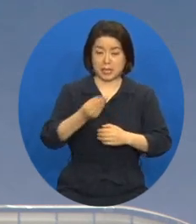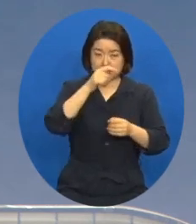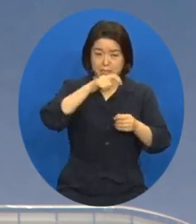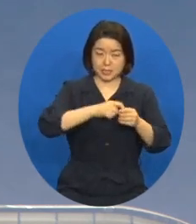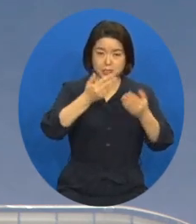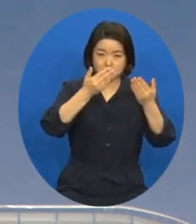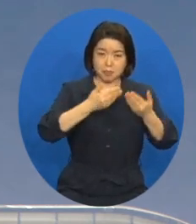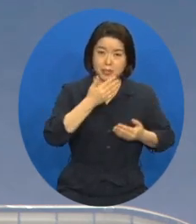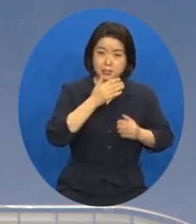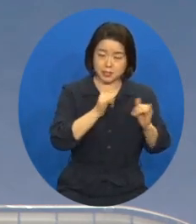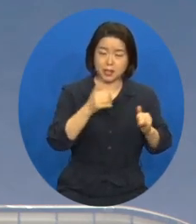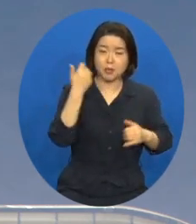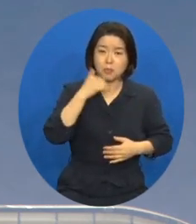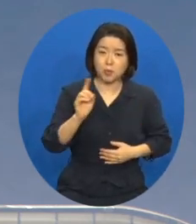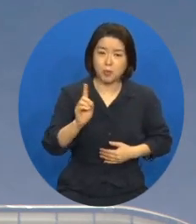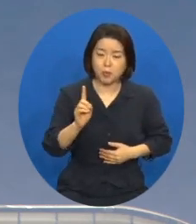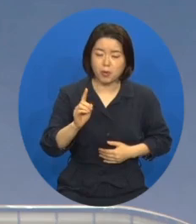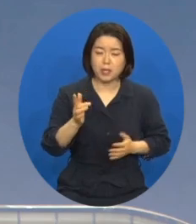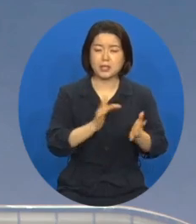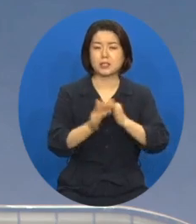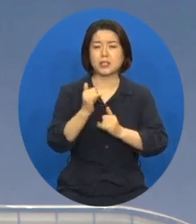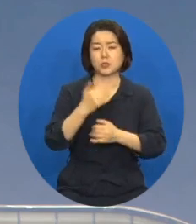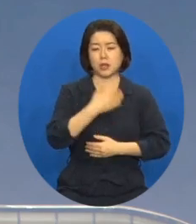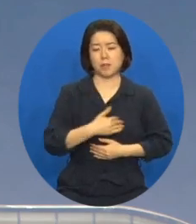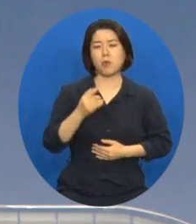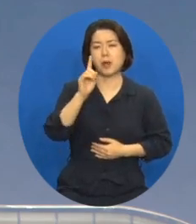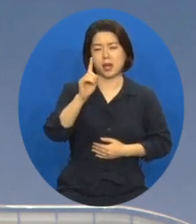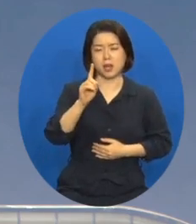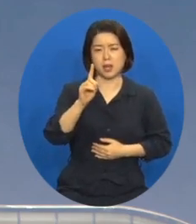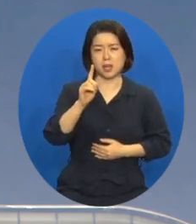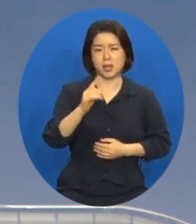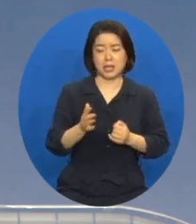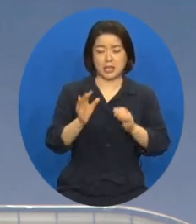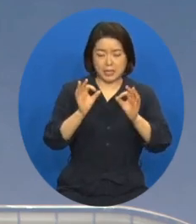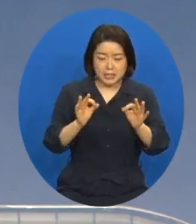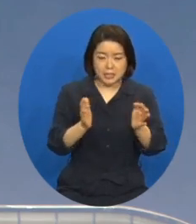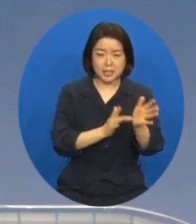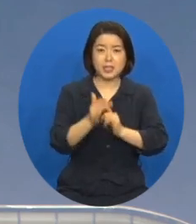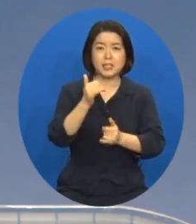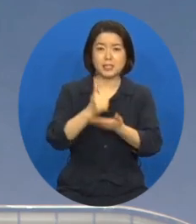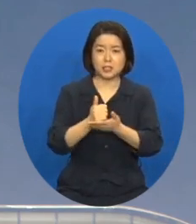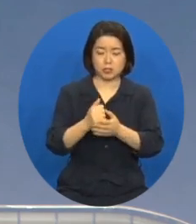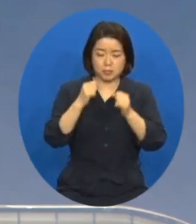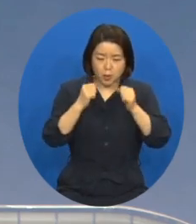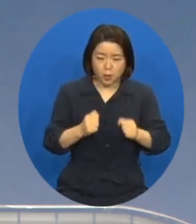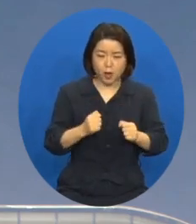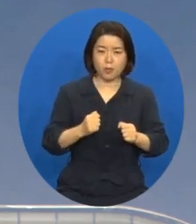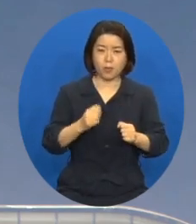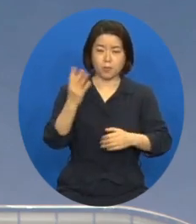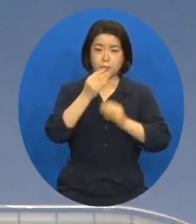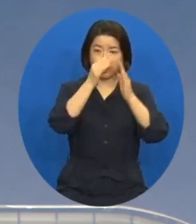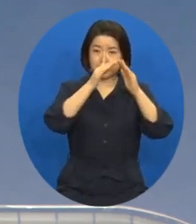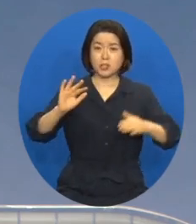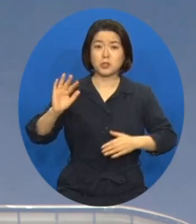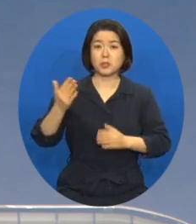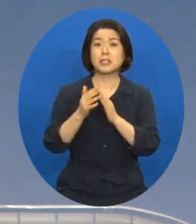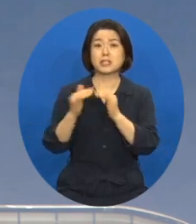뜻이에요? 예수님과 한 몸인 사람이다. 이제는 예수님 거하시고 성전된